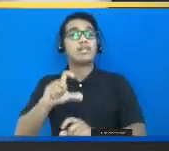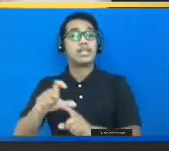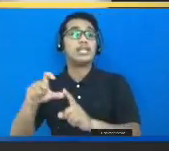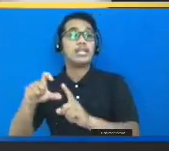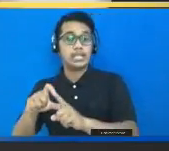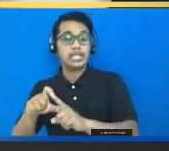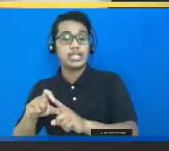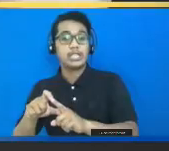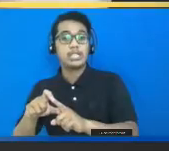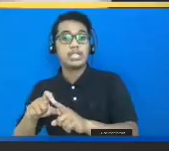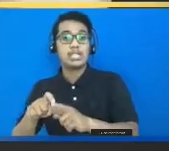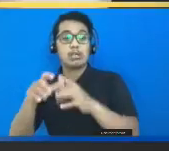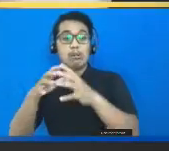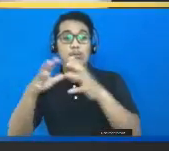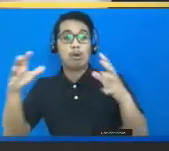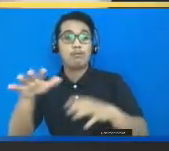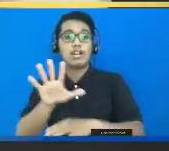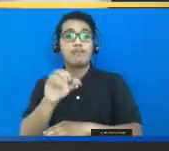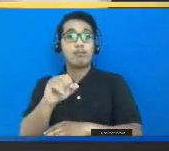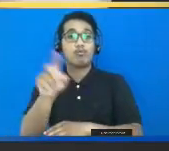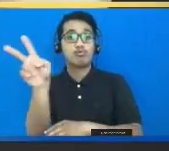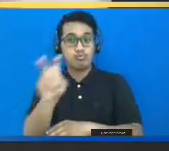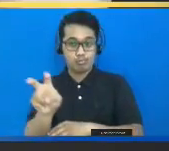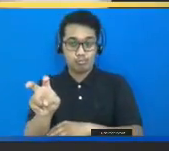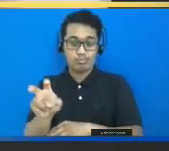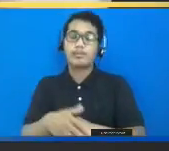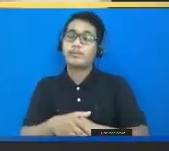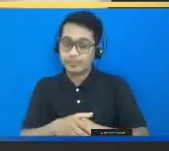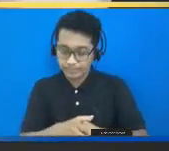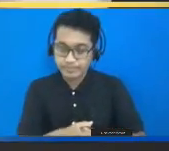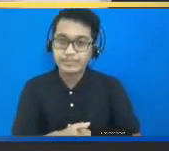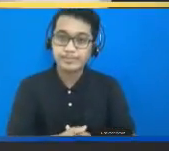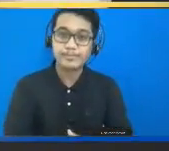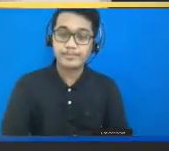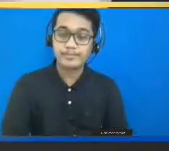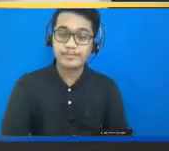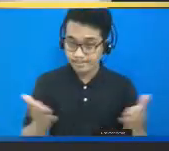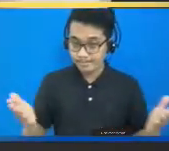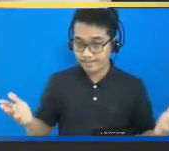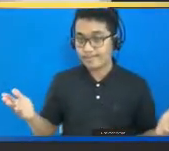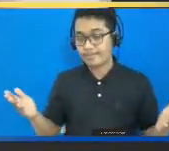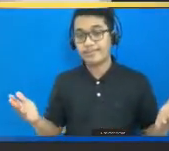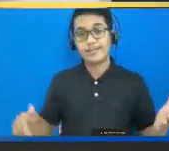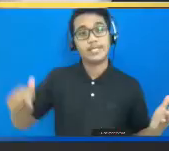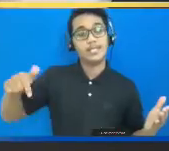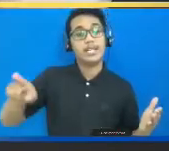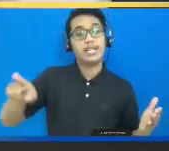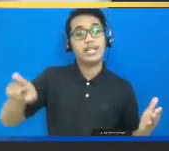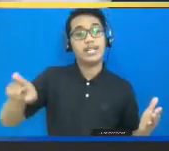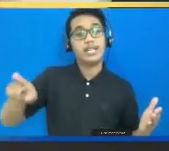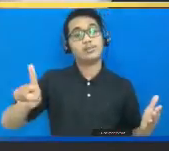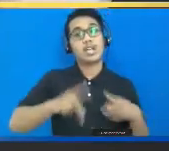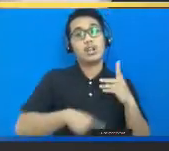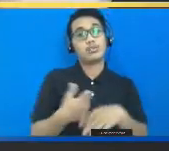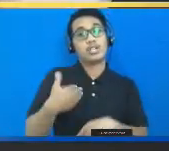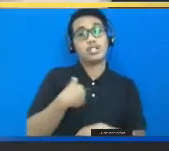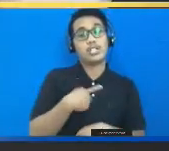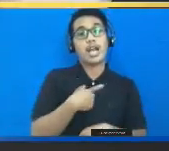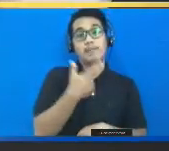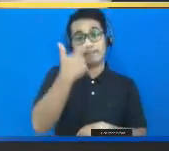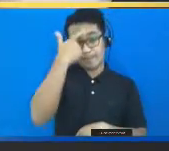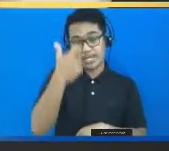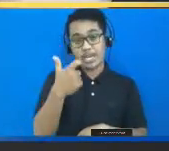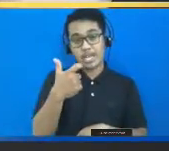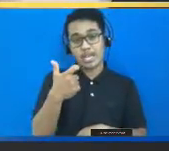Tiket saatnya udah udah udah sampai dengan lima puluh juta dollar nah ini ini ini satu-satu kalaupun saya sih ya kepercayaan